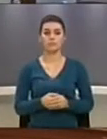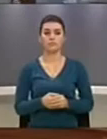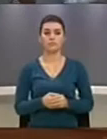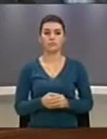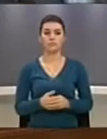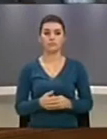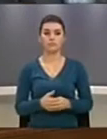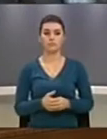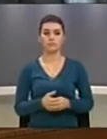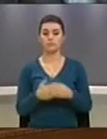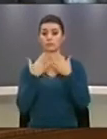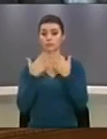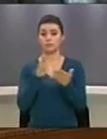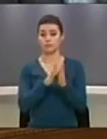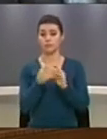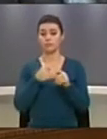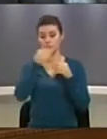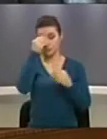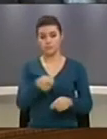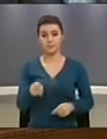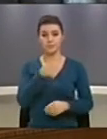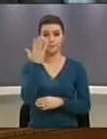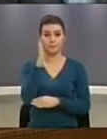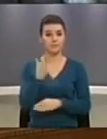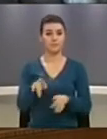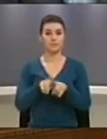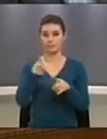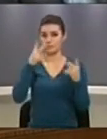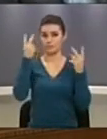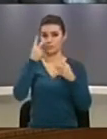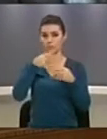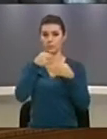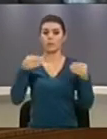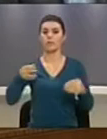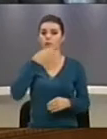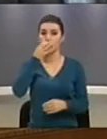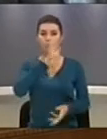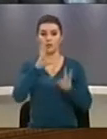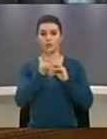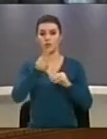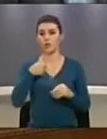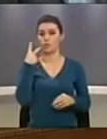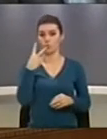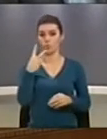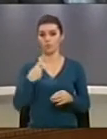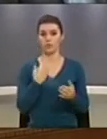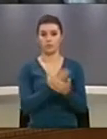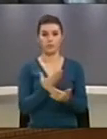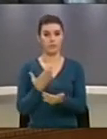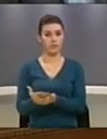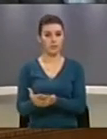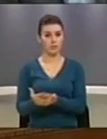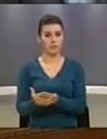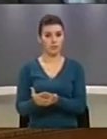Faleminderit nën kryetar deputet Kuvendit Republikës Kosovës, siç e kuptuat, pra janë dy amendamente në fakt janë